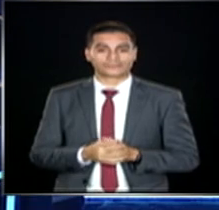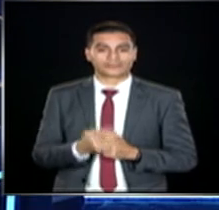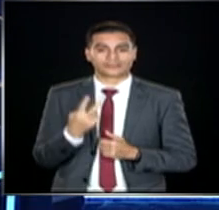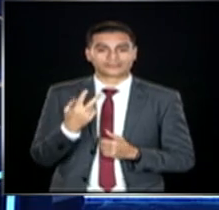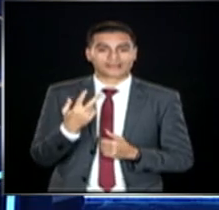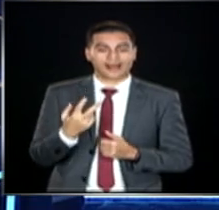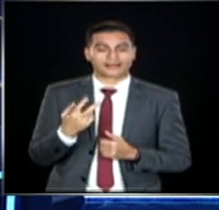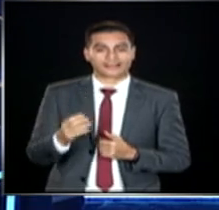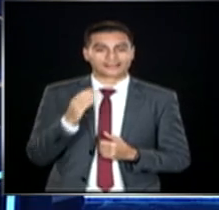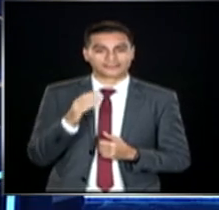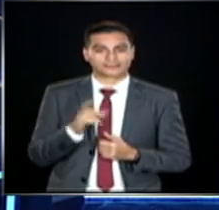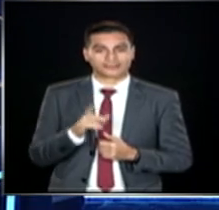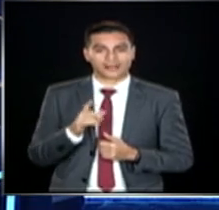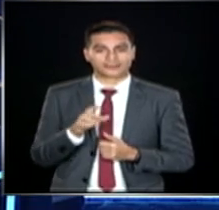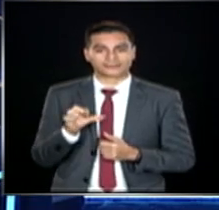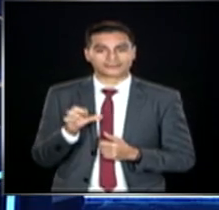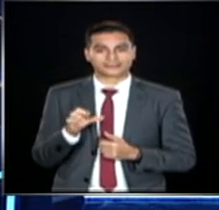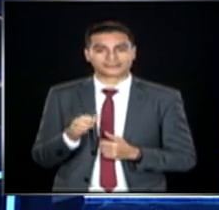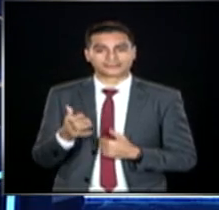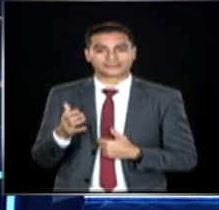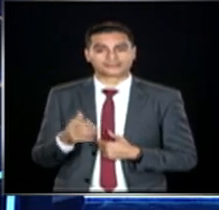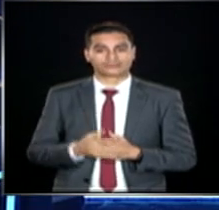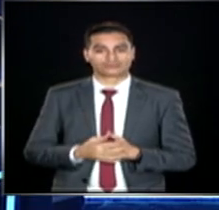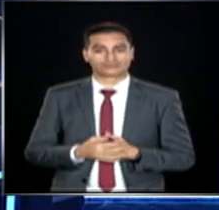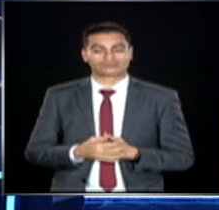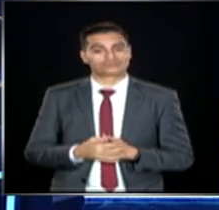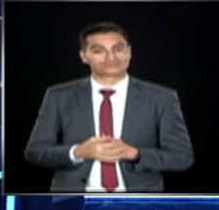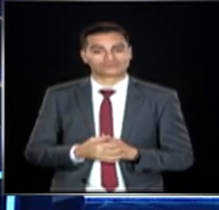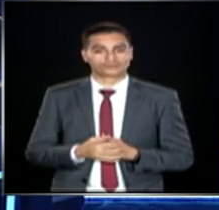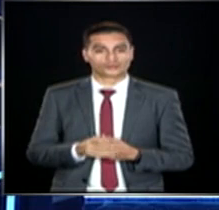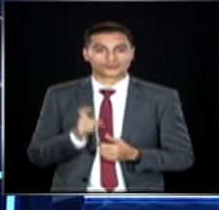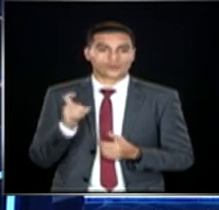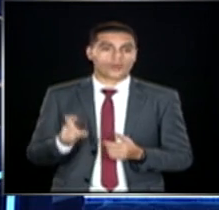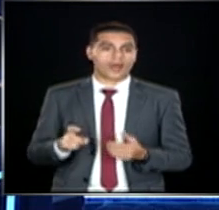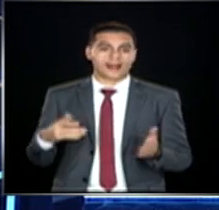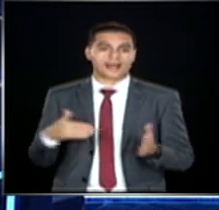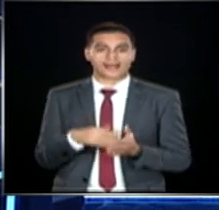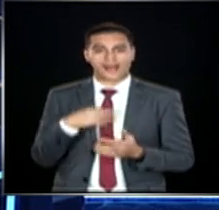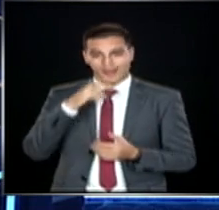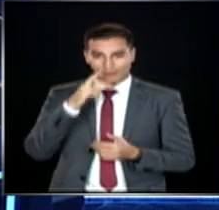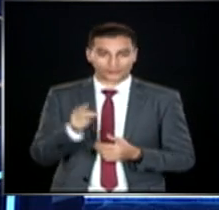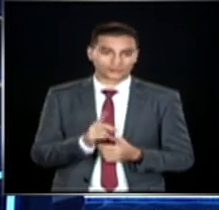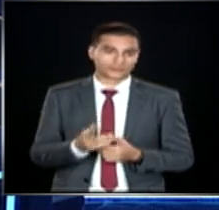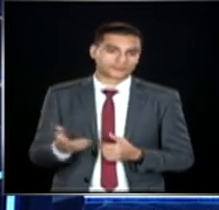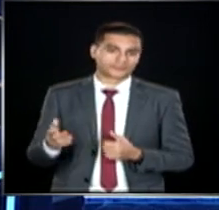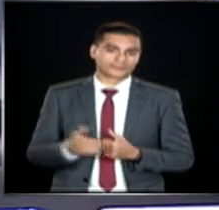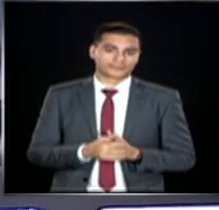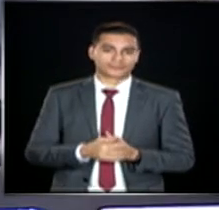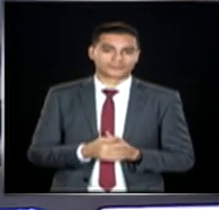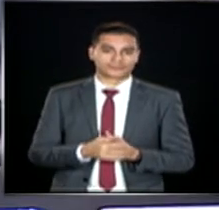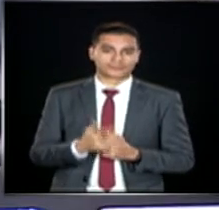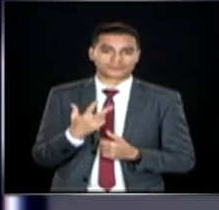3 إجابات صح من 9، لأن السؤال الأخير ما لحقتش أقوله. كم إجابة